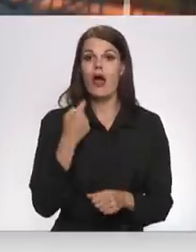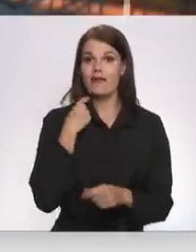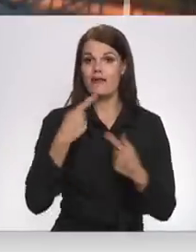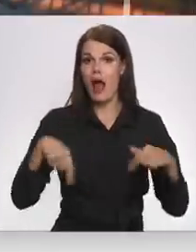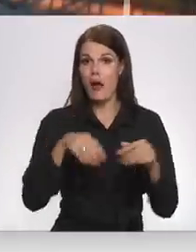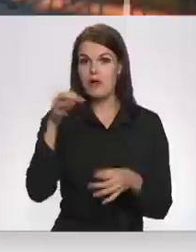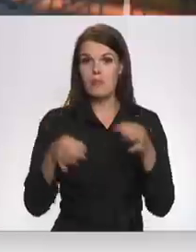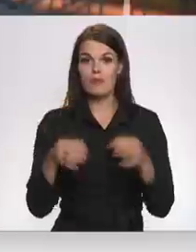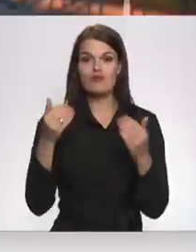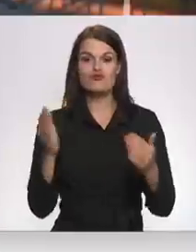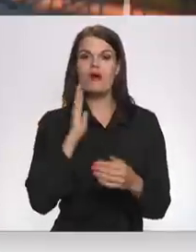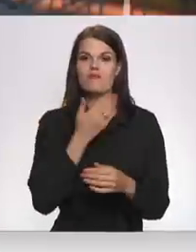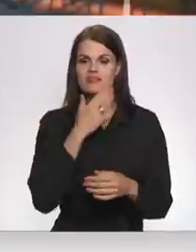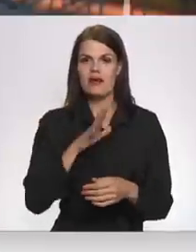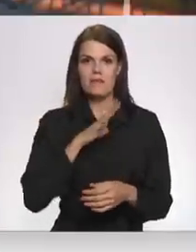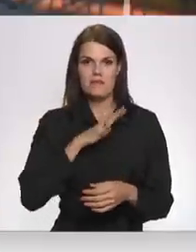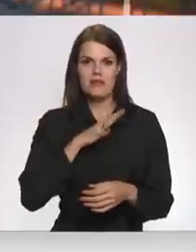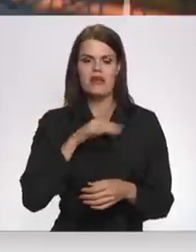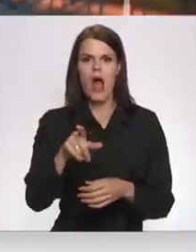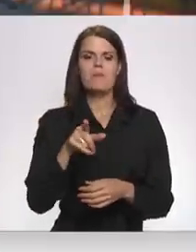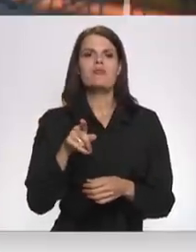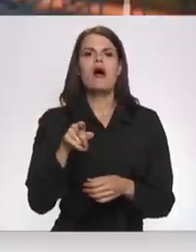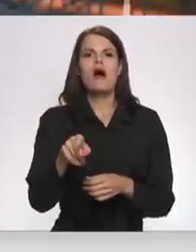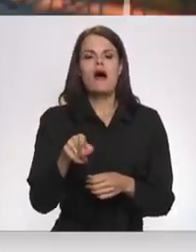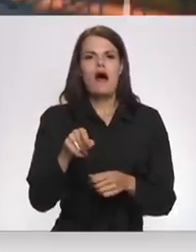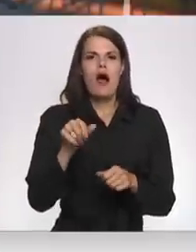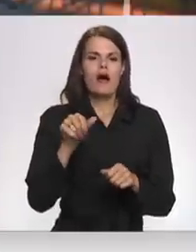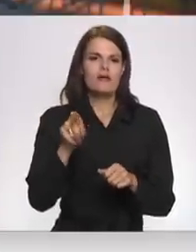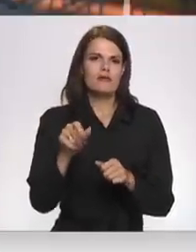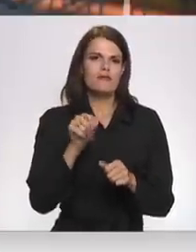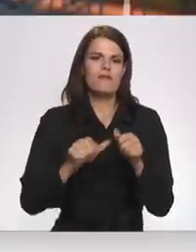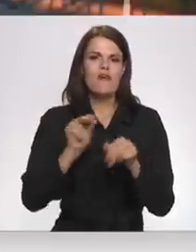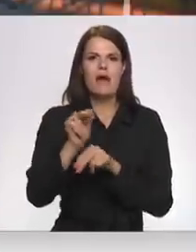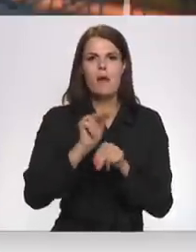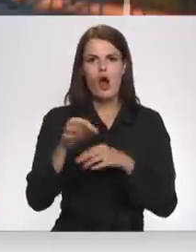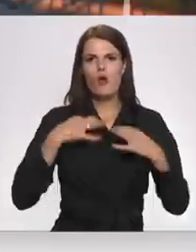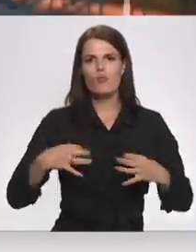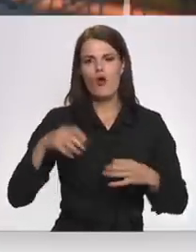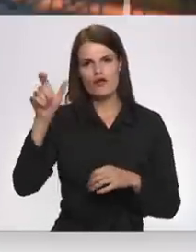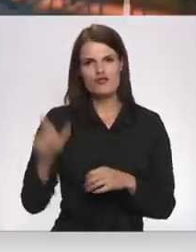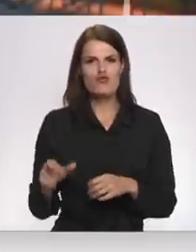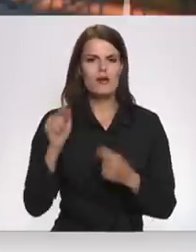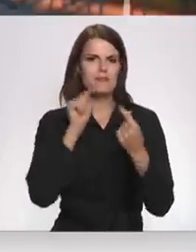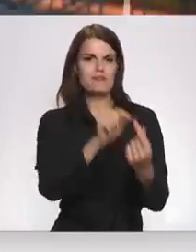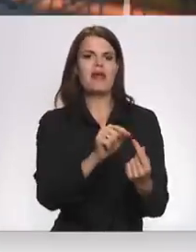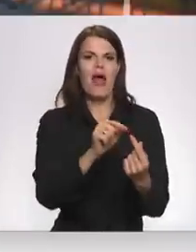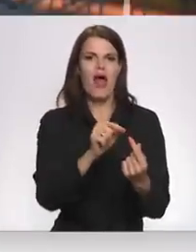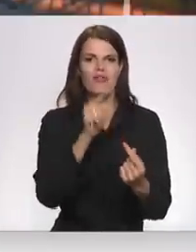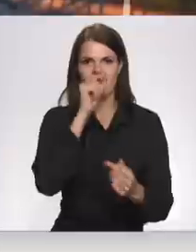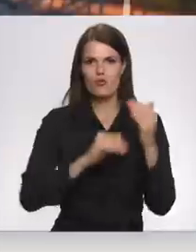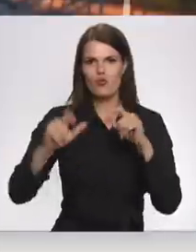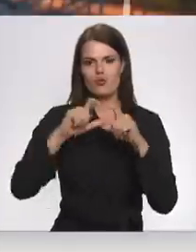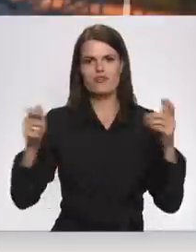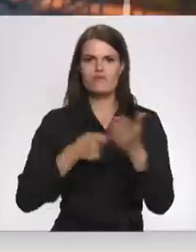šovasar daļēji apmierināja farmakoloģijas profesora Santa Spurviņas prasību pret Rīgas Stradiņu universitāti par augstskolā